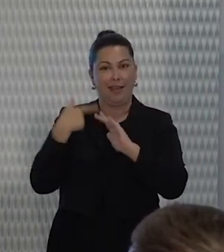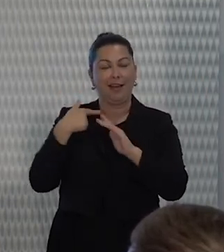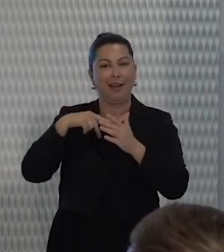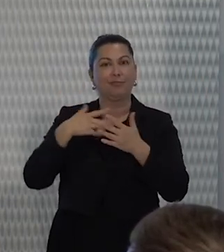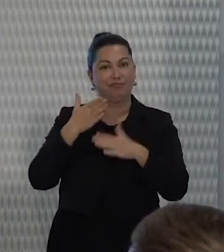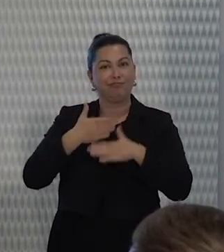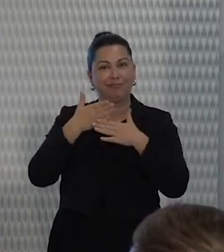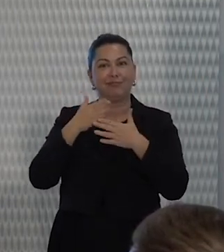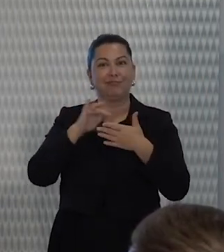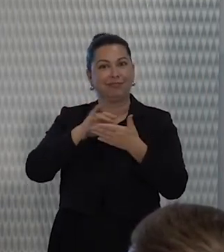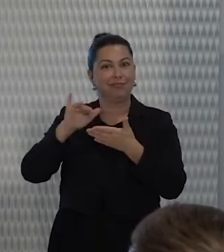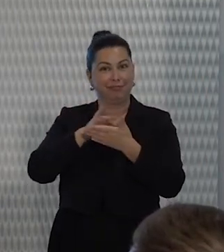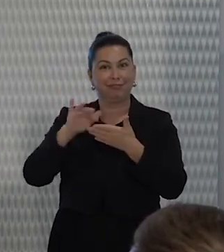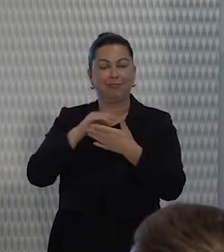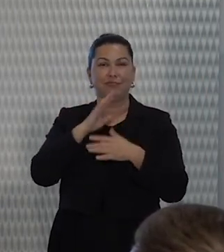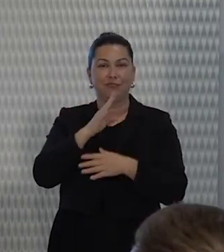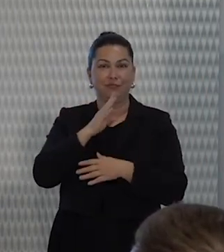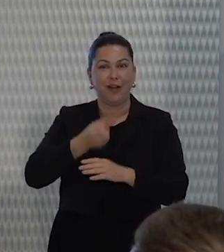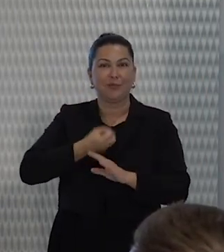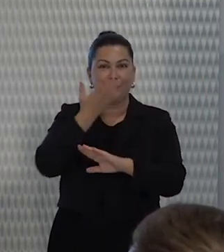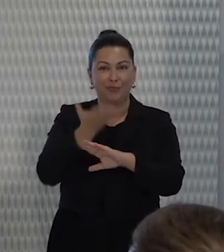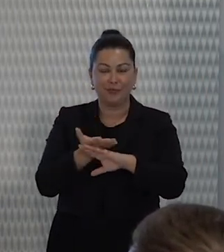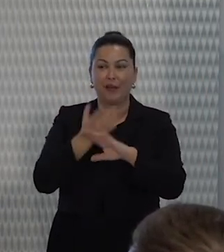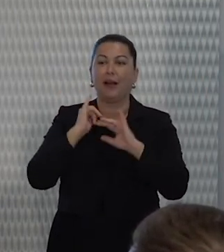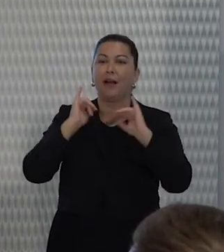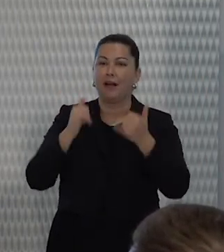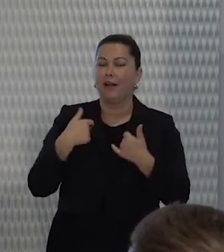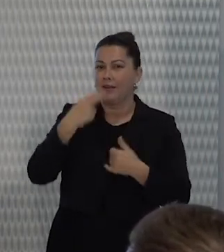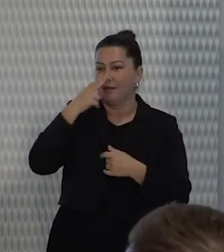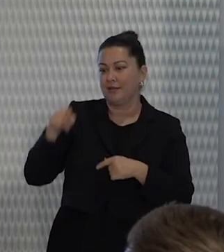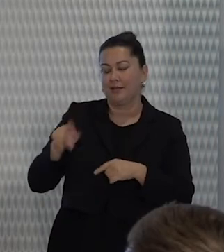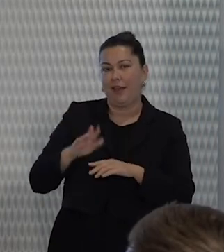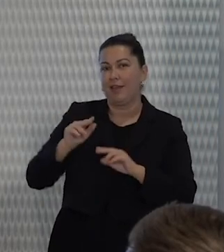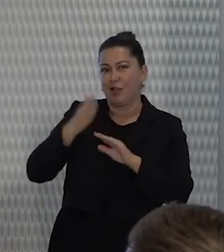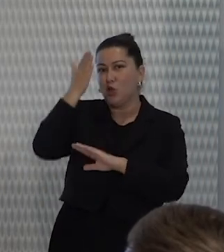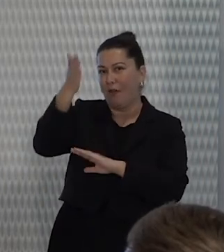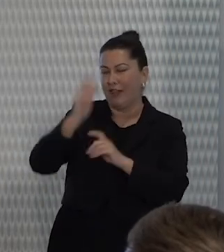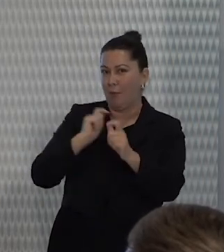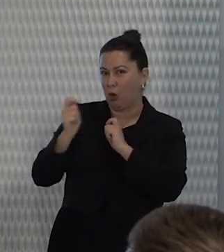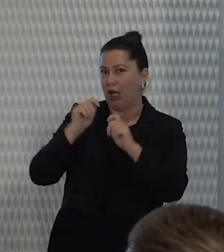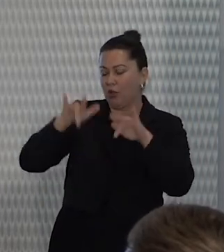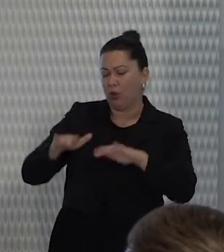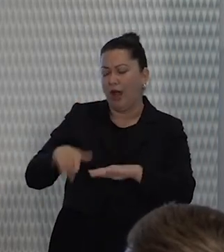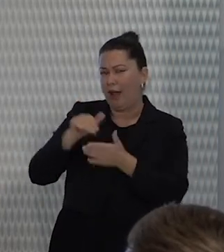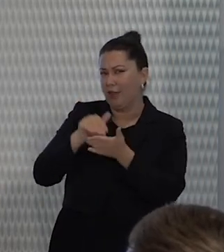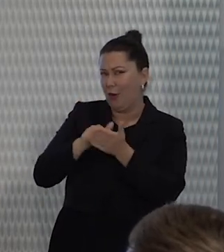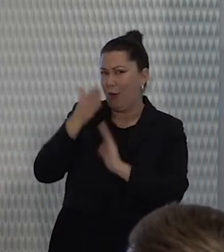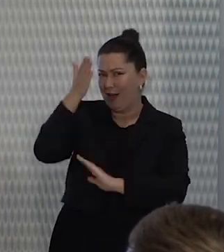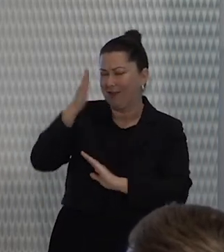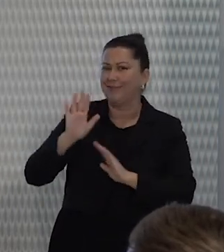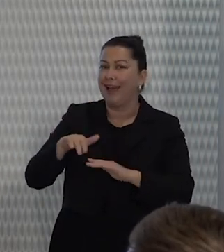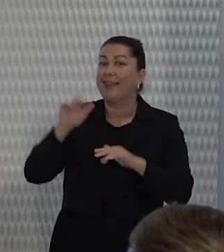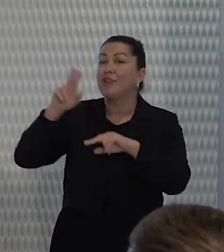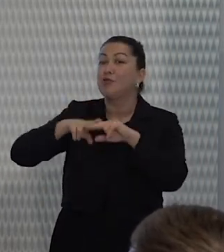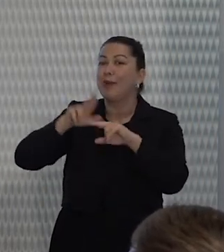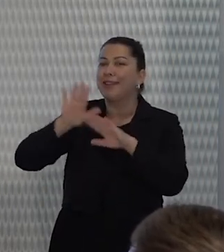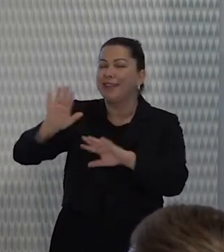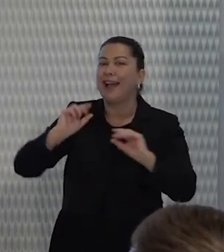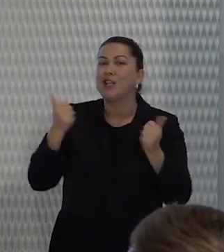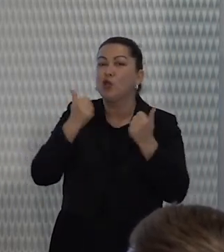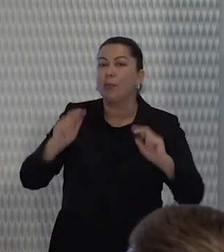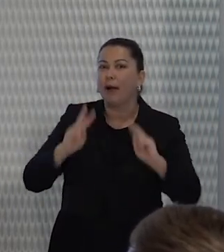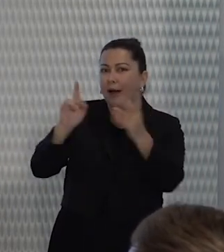Anmoderieren meinerseits. Ich sehe, wir haben einen zukünftigen Moderator neben uns. Vielen, vielen Dank, Applaus. Wir werden ja später deine Superkräfte noch sehen. Danke,